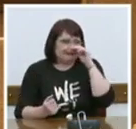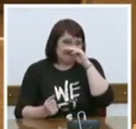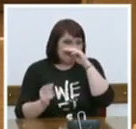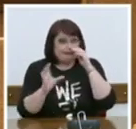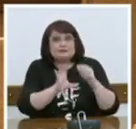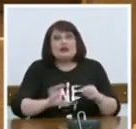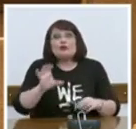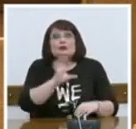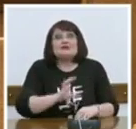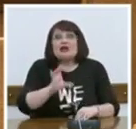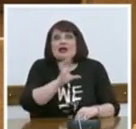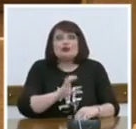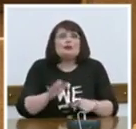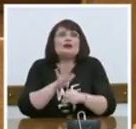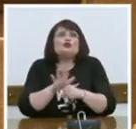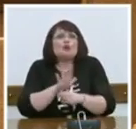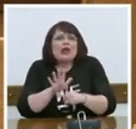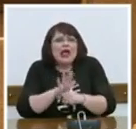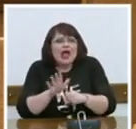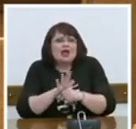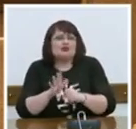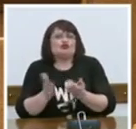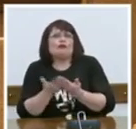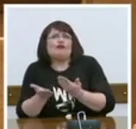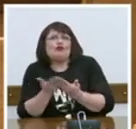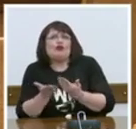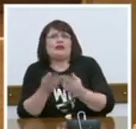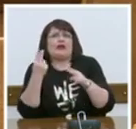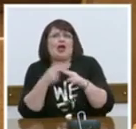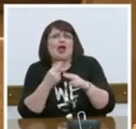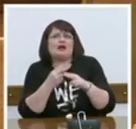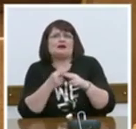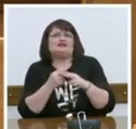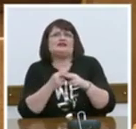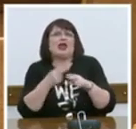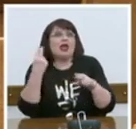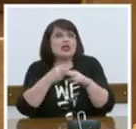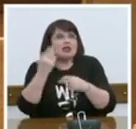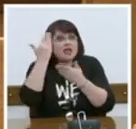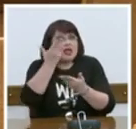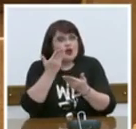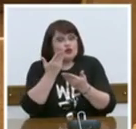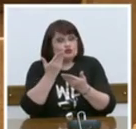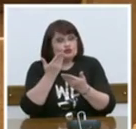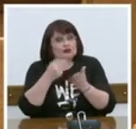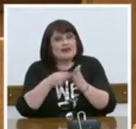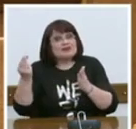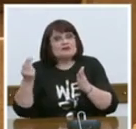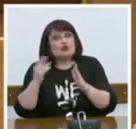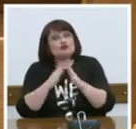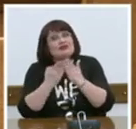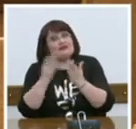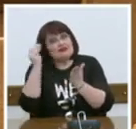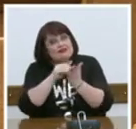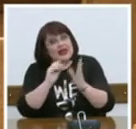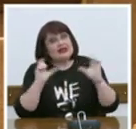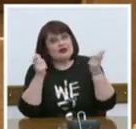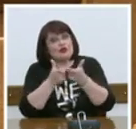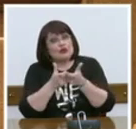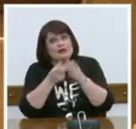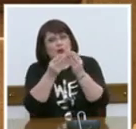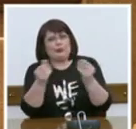την ελάχιστη θετική μνήμα στην αξία του ιερού θεσμού της οικογένειας μέσα στα σχολικά βιβλία. Αλήθεια,